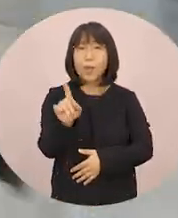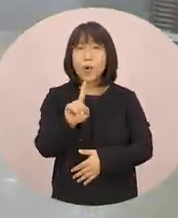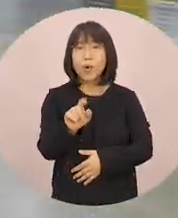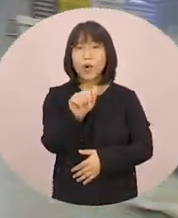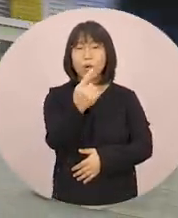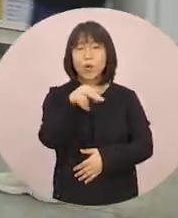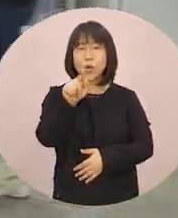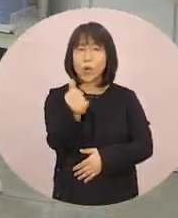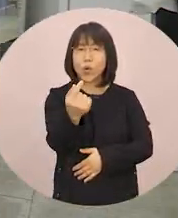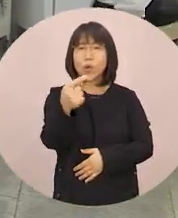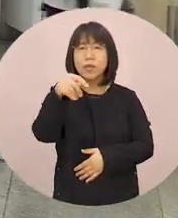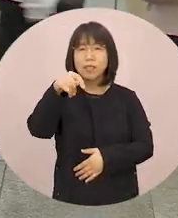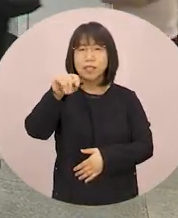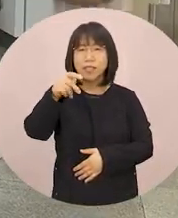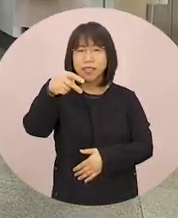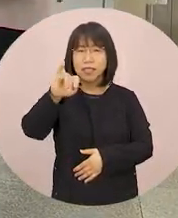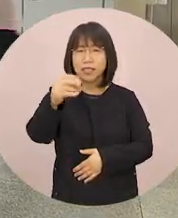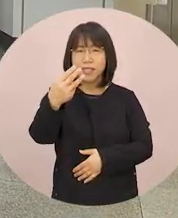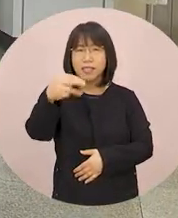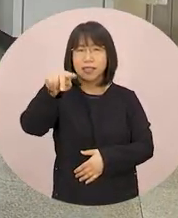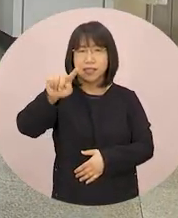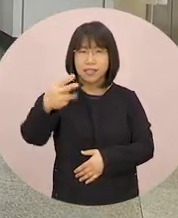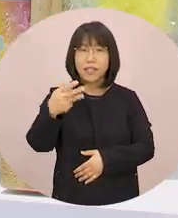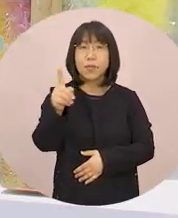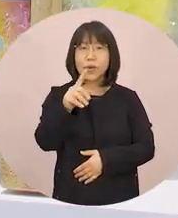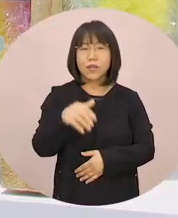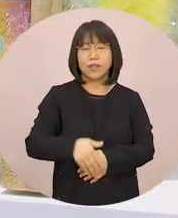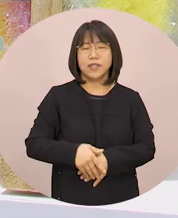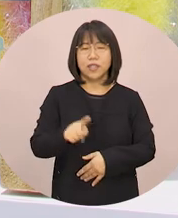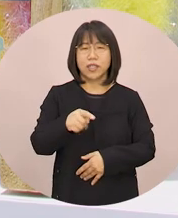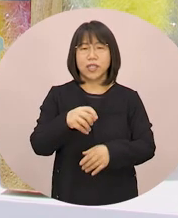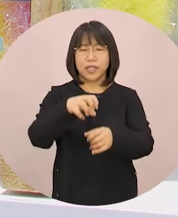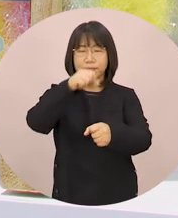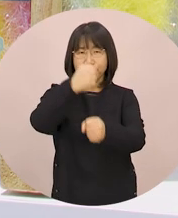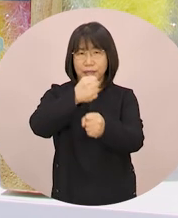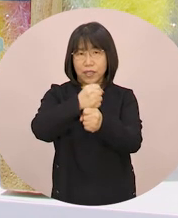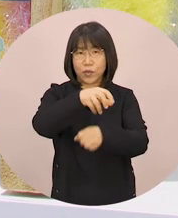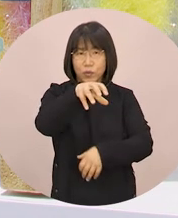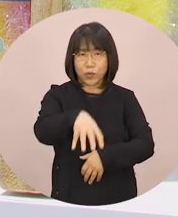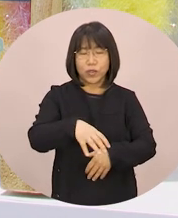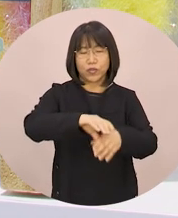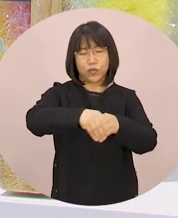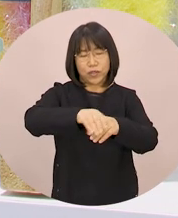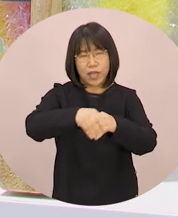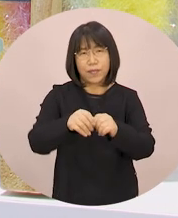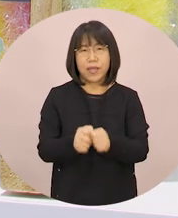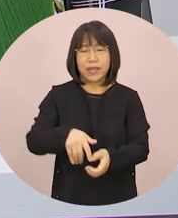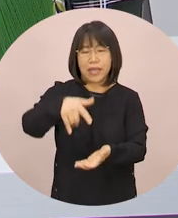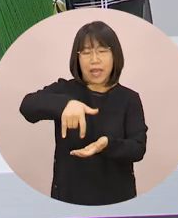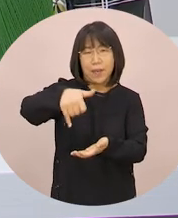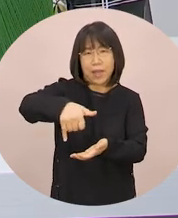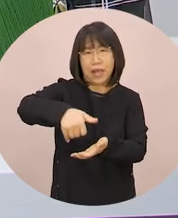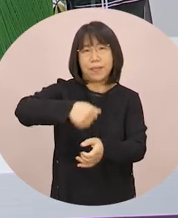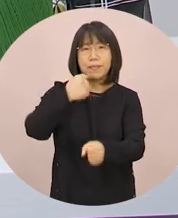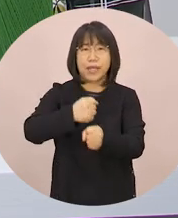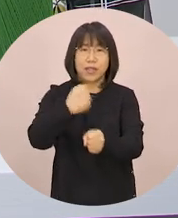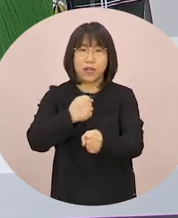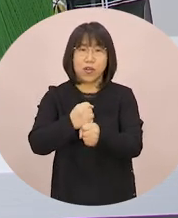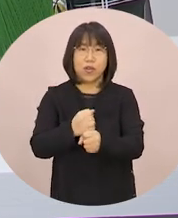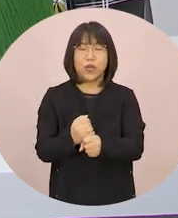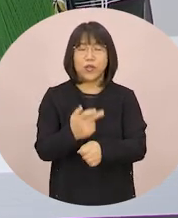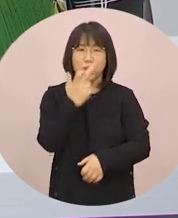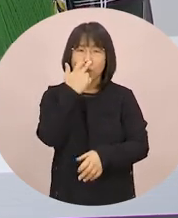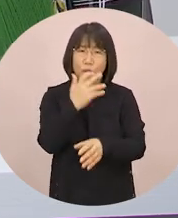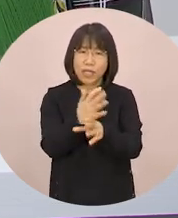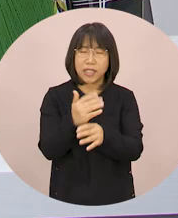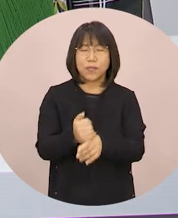김포공항역에 마련된 호호실실 공방에서는 수세미, 파우치, 가방 등 어르신들이 손수 제작한 손뜨개